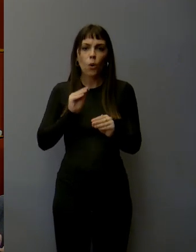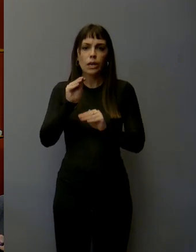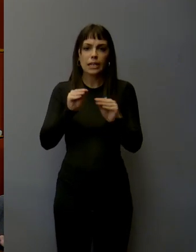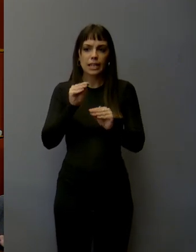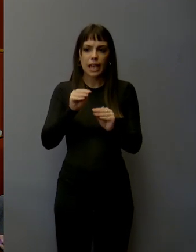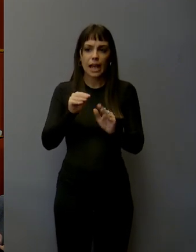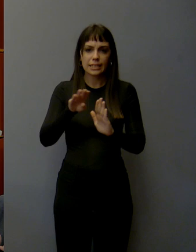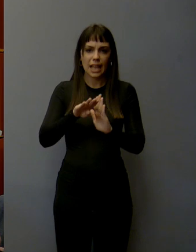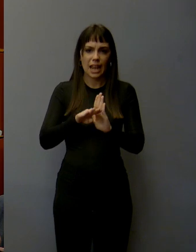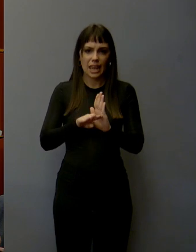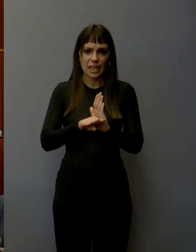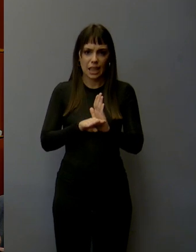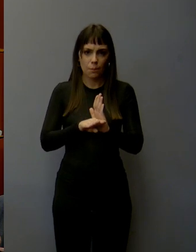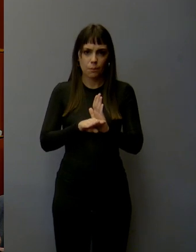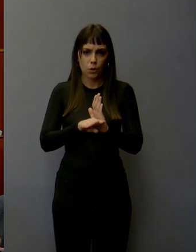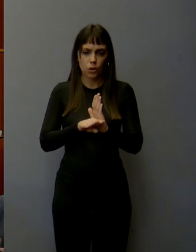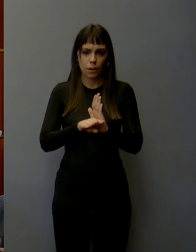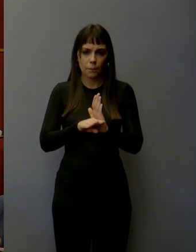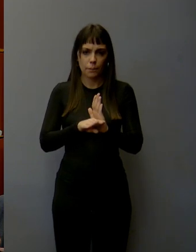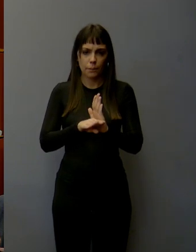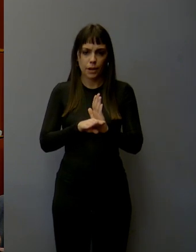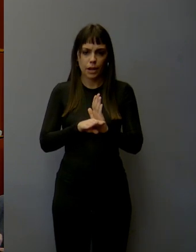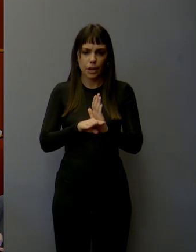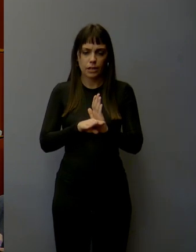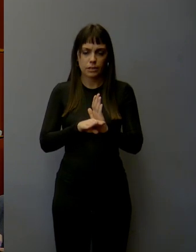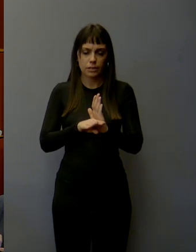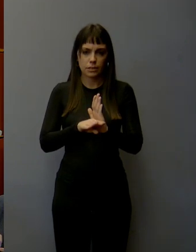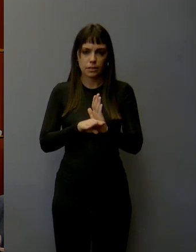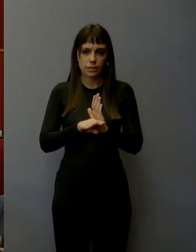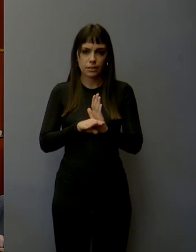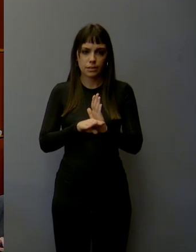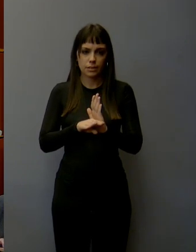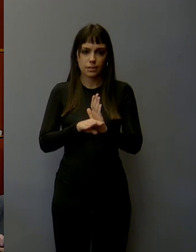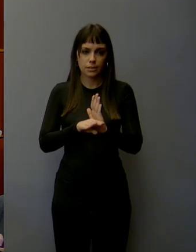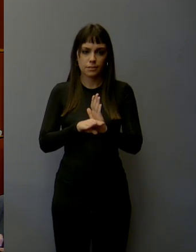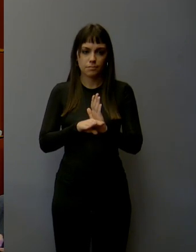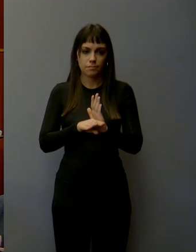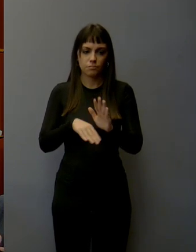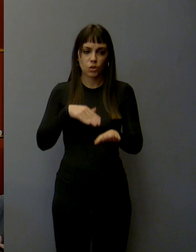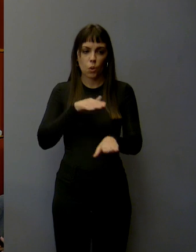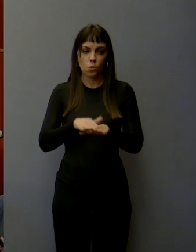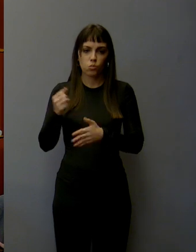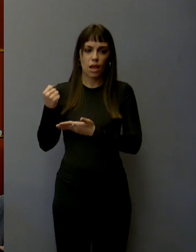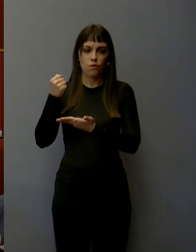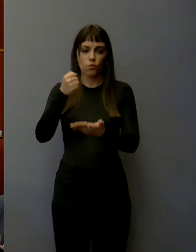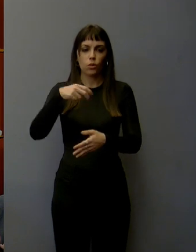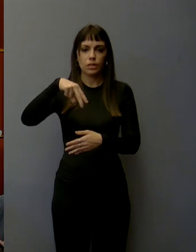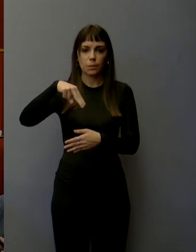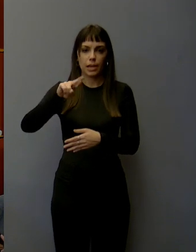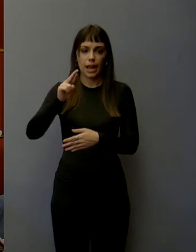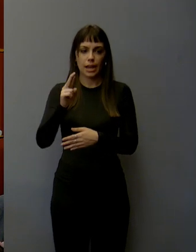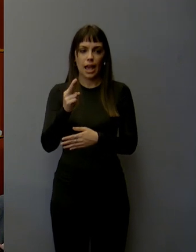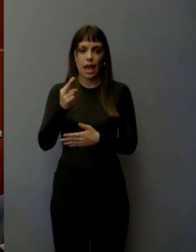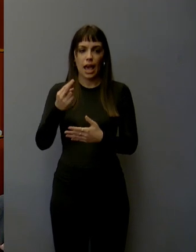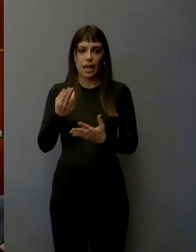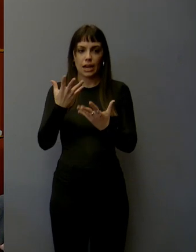da lei di costituire una commissione sull'utilizzo e i fondi del PNR fosse un qualcosa di messo in pratica realmente invece c'è